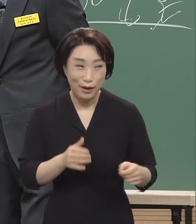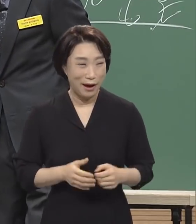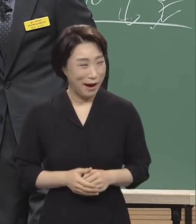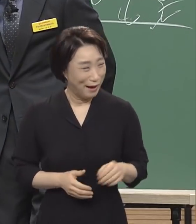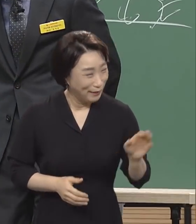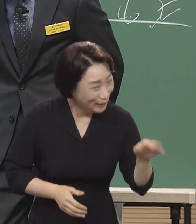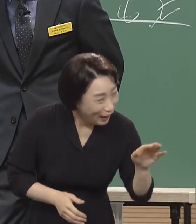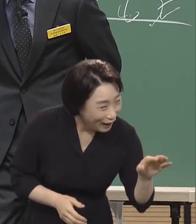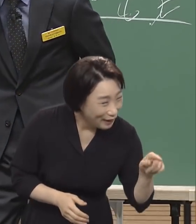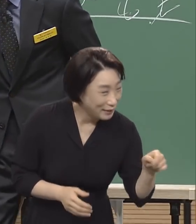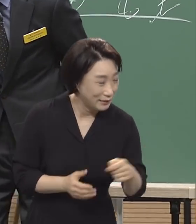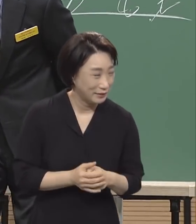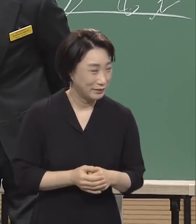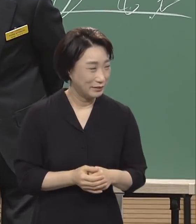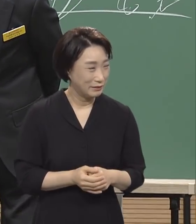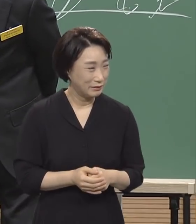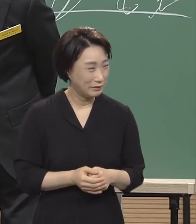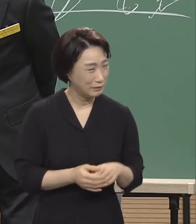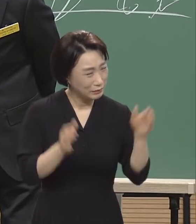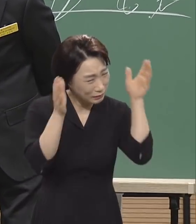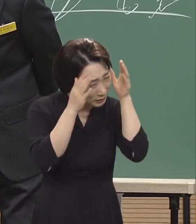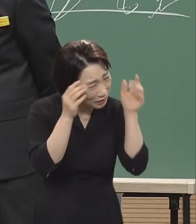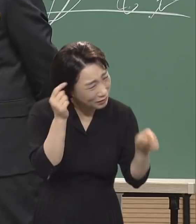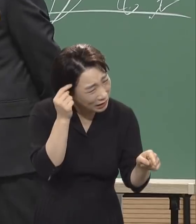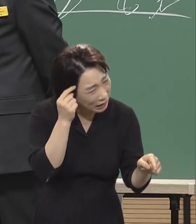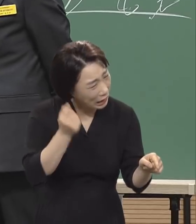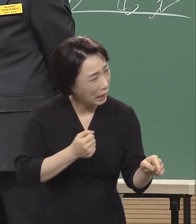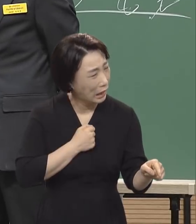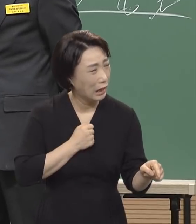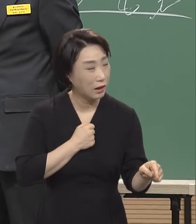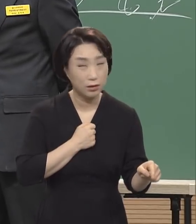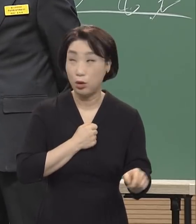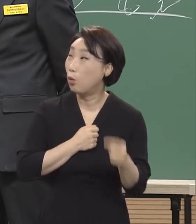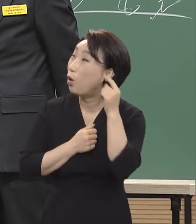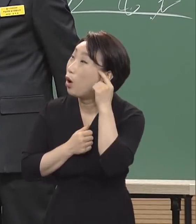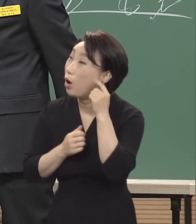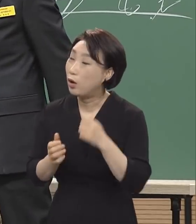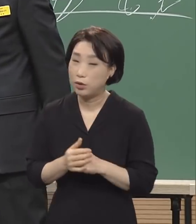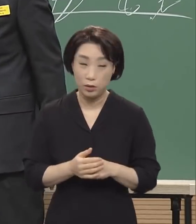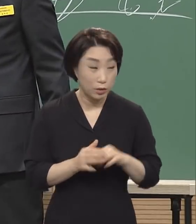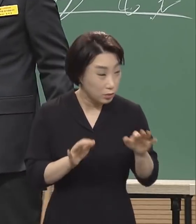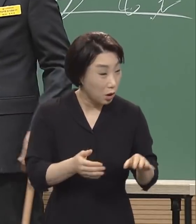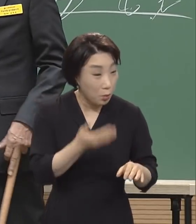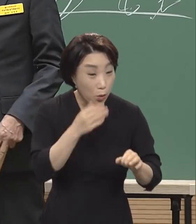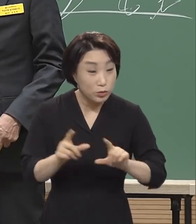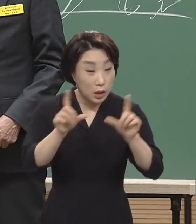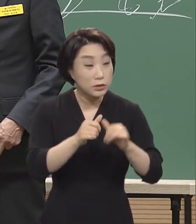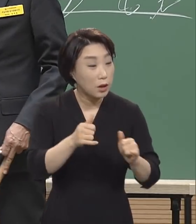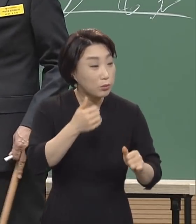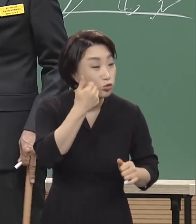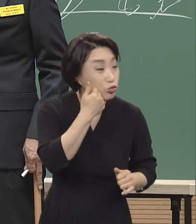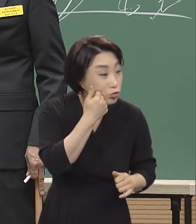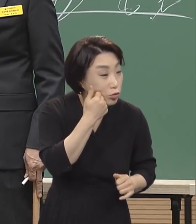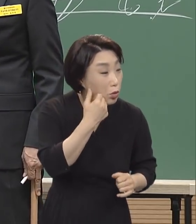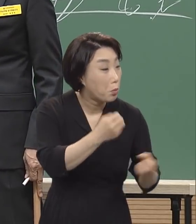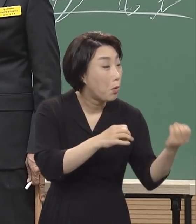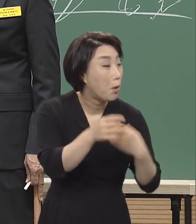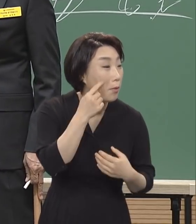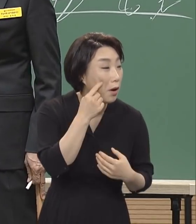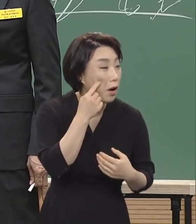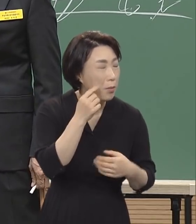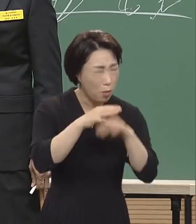아니 너는 그렇게 소감빼기가 없냐. 왜? 아니 먹고 사는 사람 봤으면 얘기 한번 해볼래.